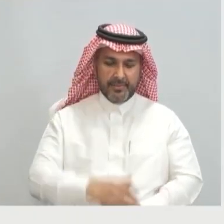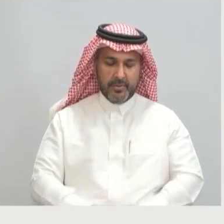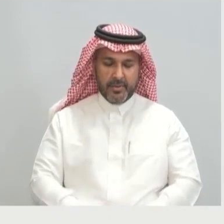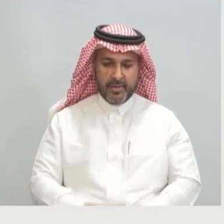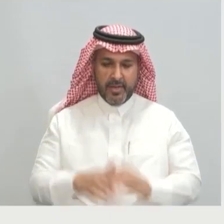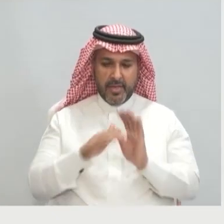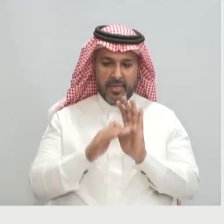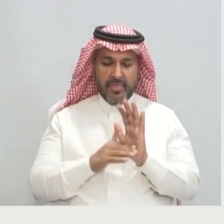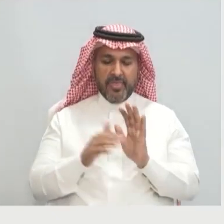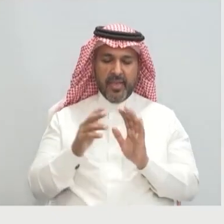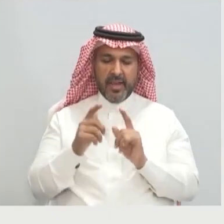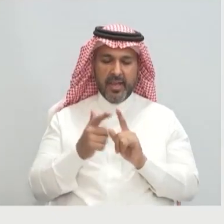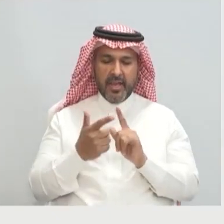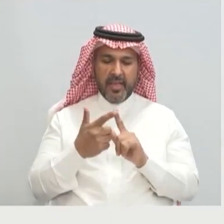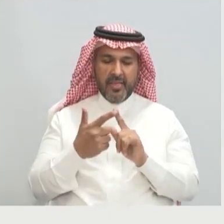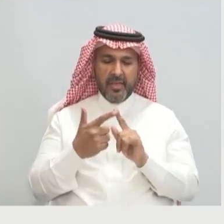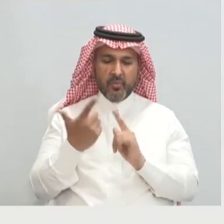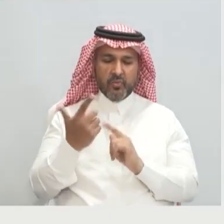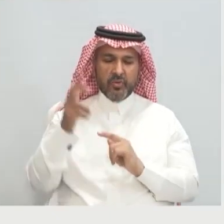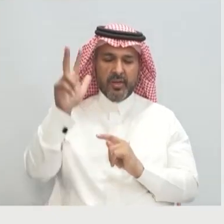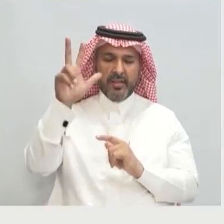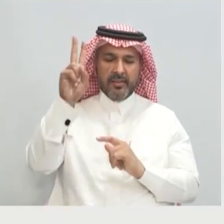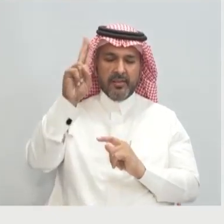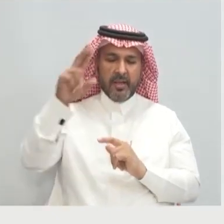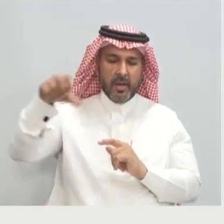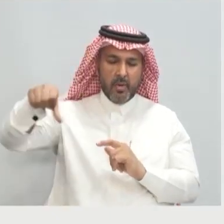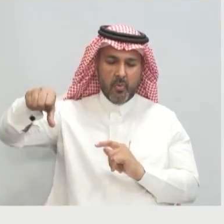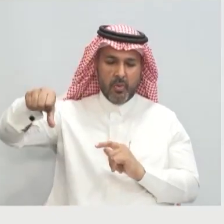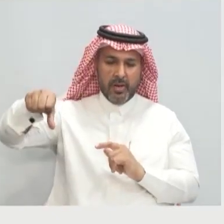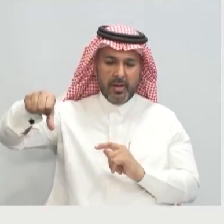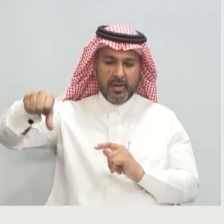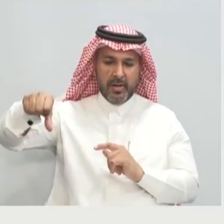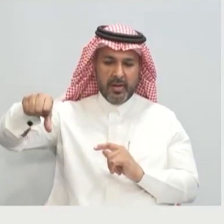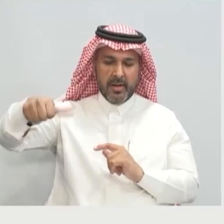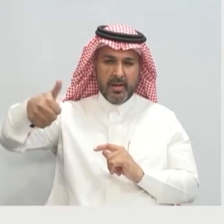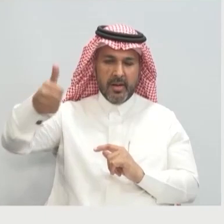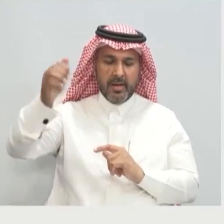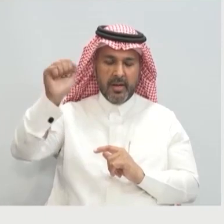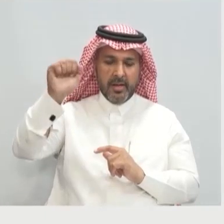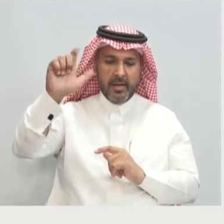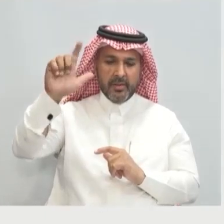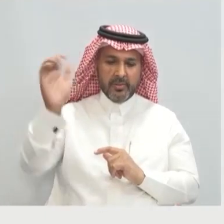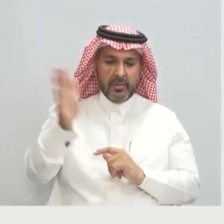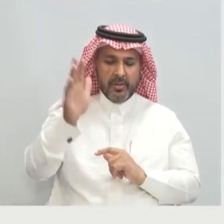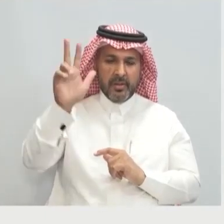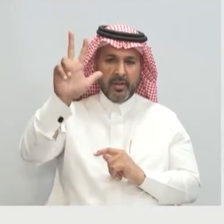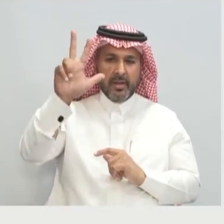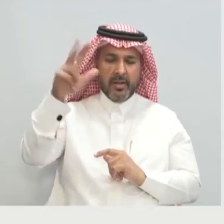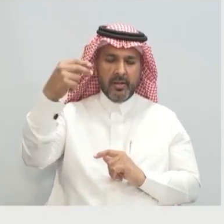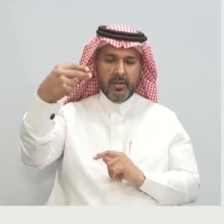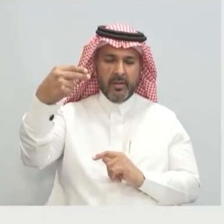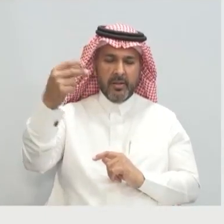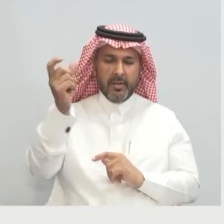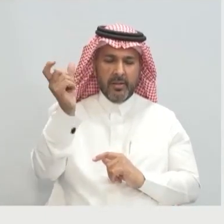عنقودي هذا النوع من الاتصال قد يستخدم لنشر اشاعات لا اساس لها ويعد هذا نوع من شبكات